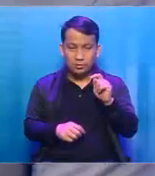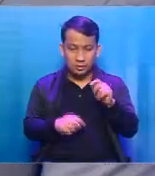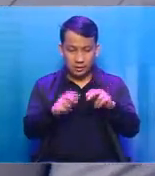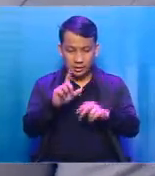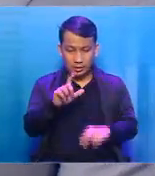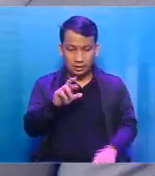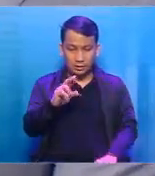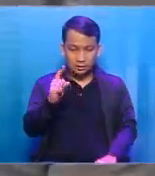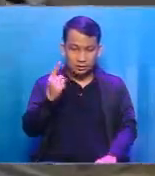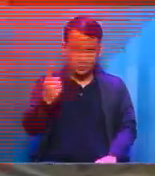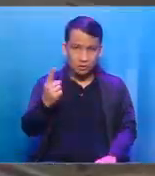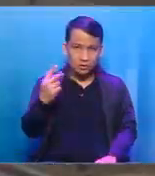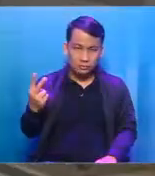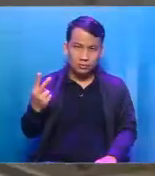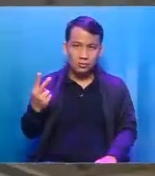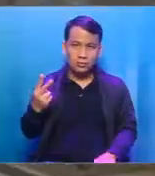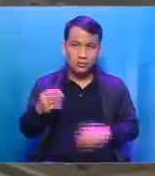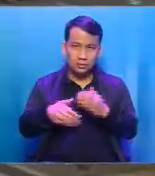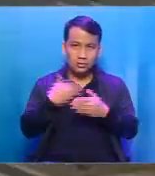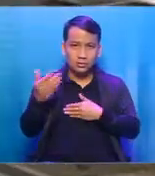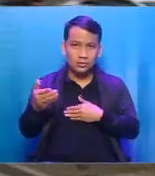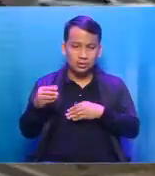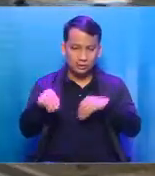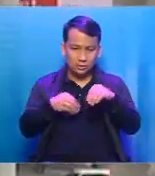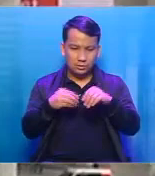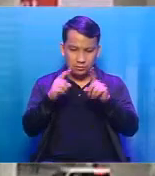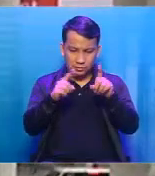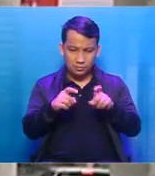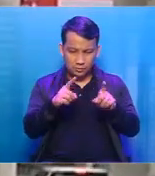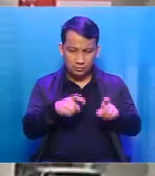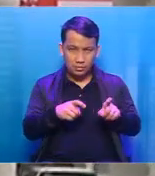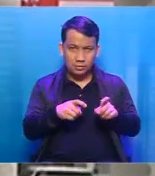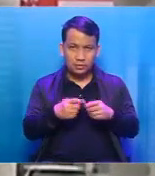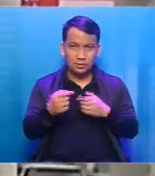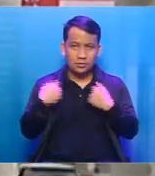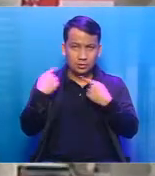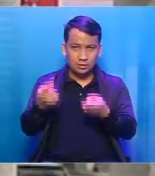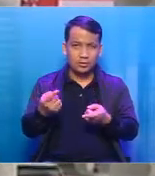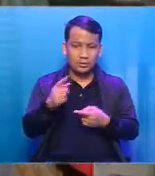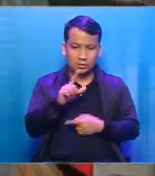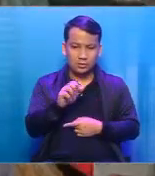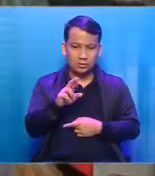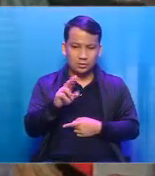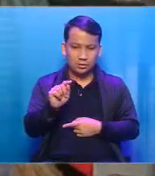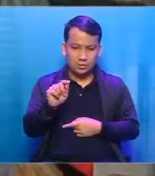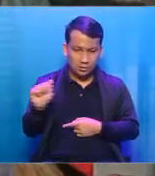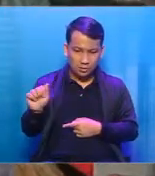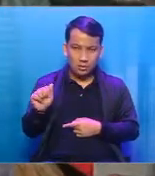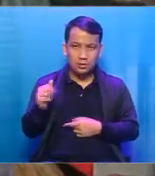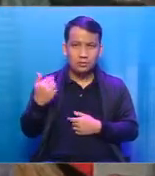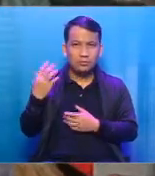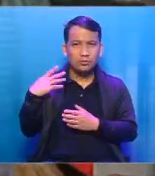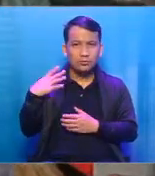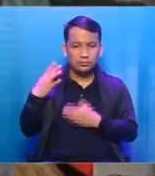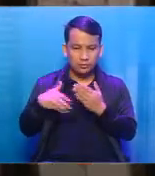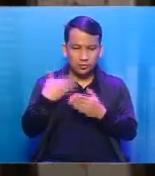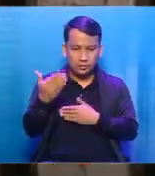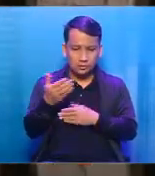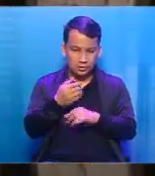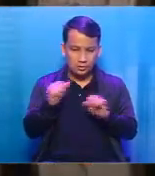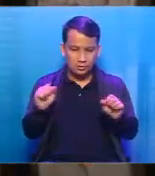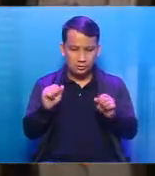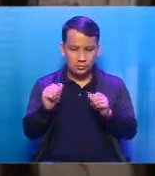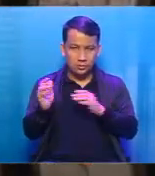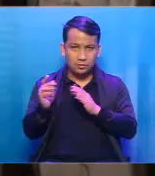LRT Line 2. Sunod-sunod na simulation test na ang isasagawa ng LRTA. Hinihintay na lang ang safety